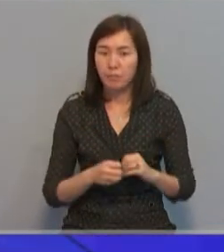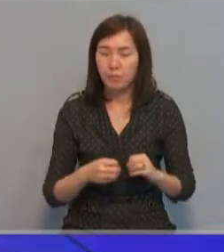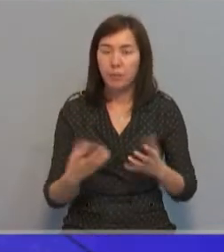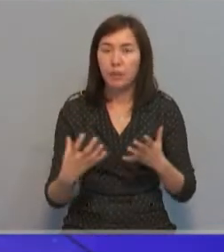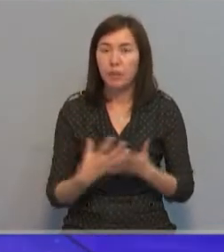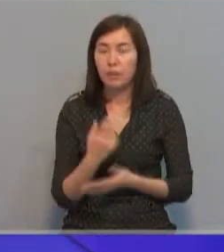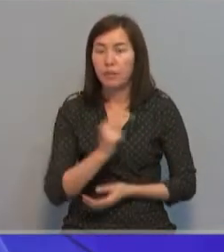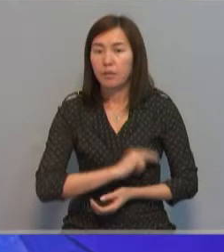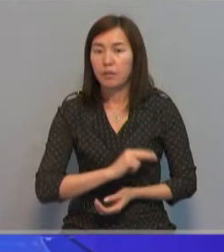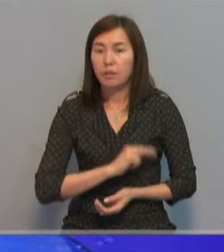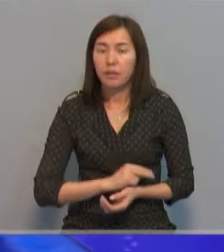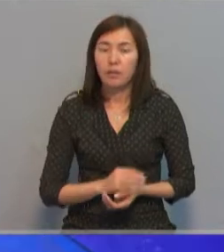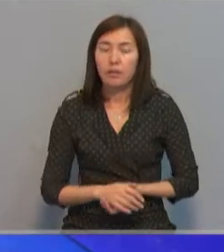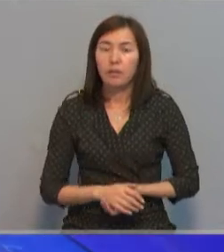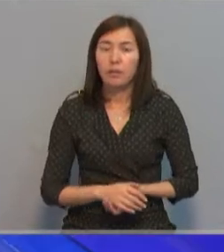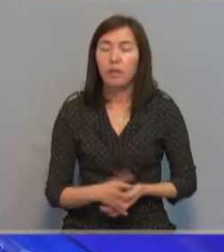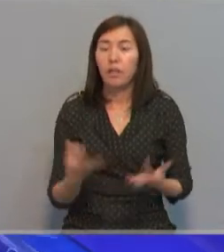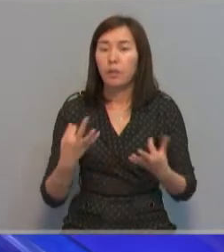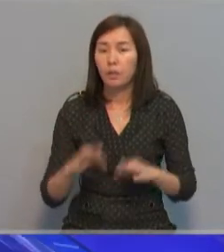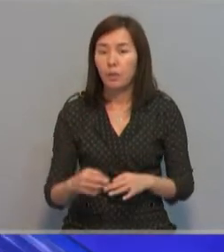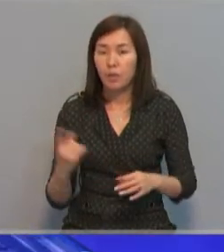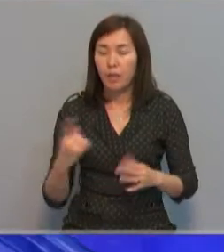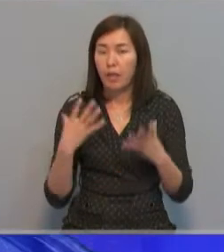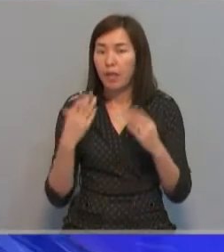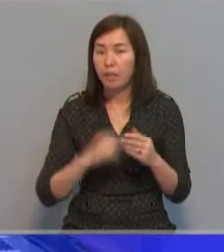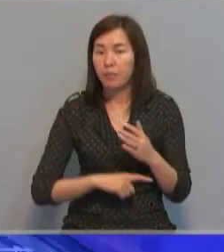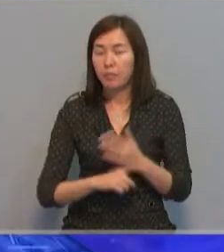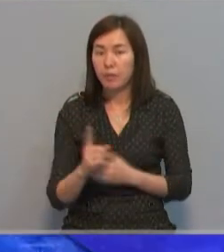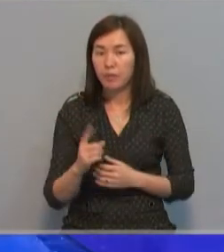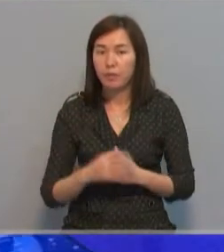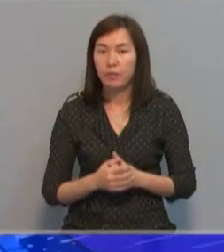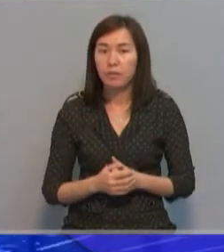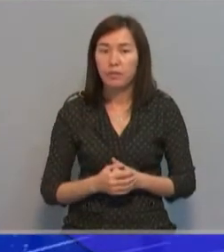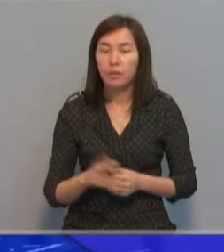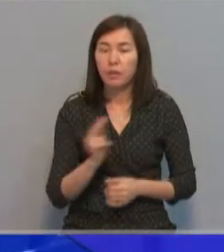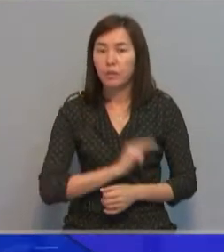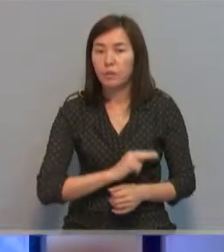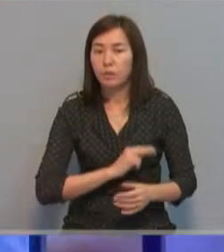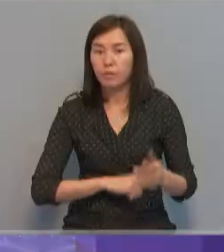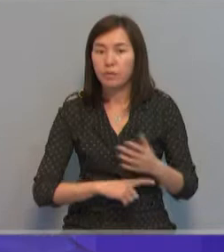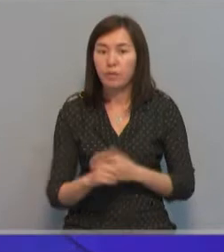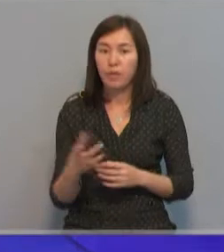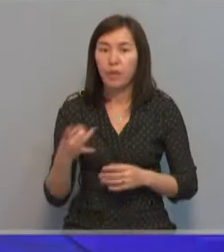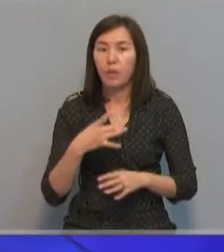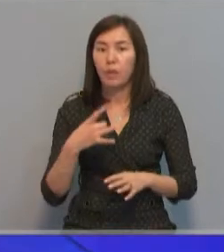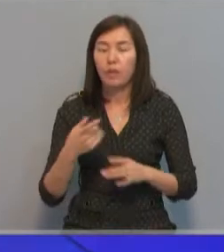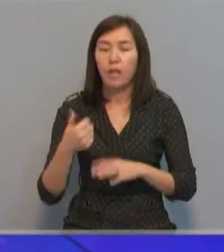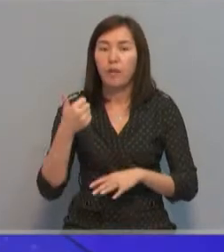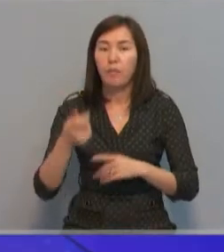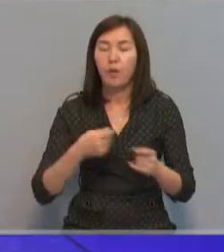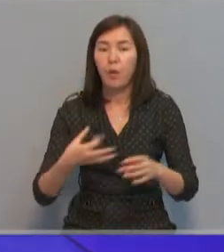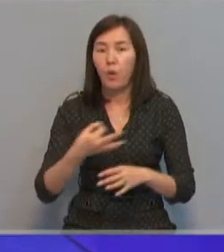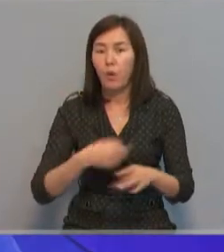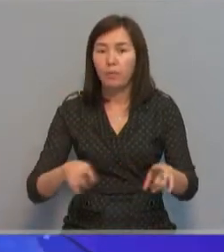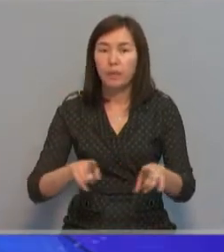жетіп отқан тірлік. Енді тәуелсіздіктің бірінші күнінен бастап еңбек етіп келатырмыз, аудан басқарып, облыс